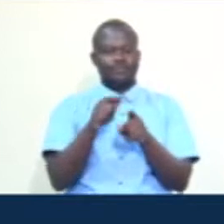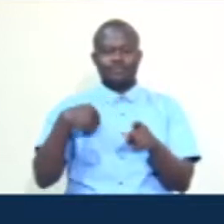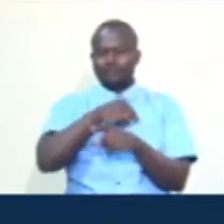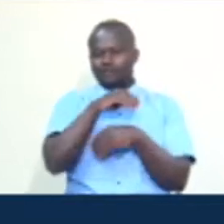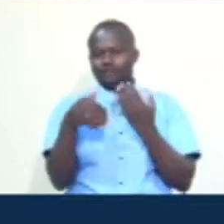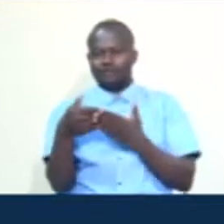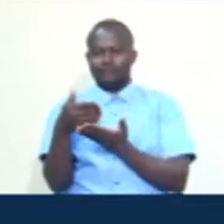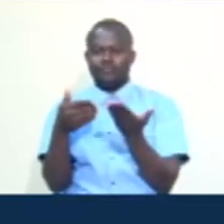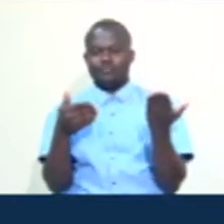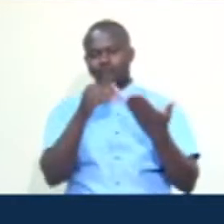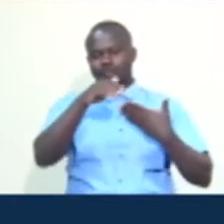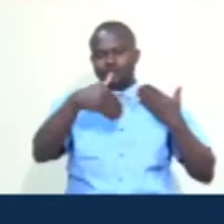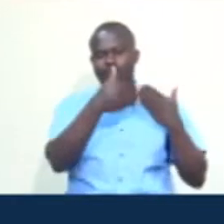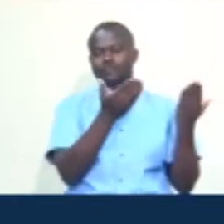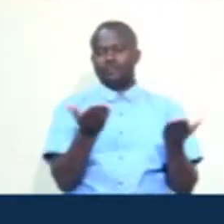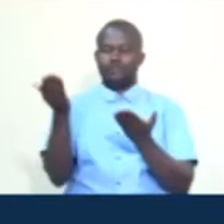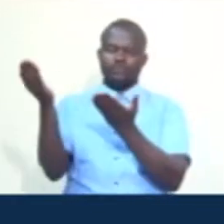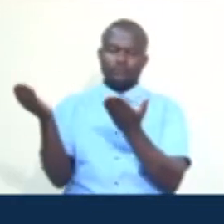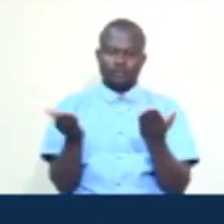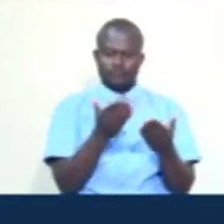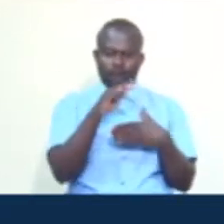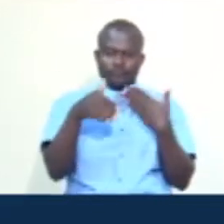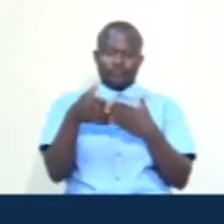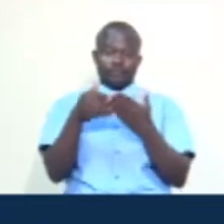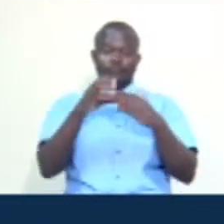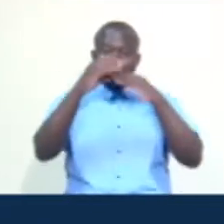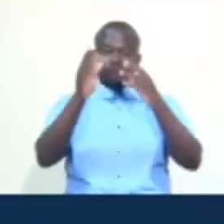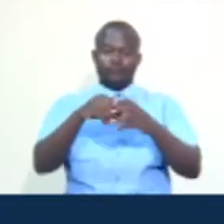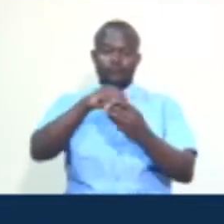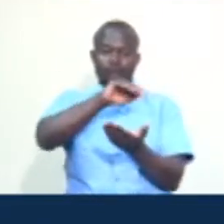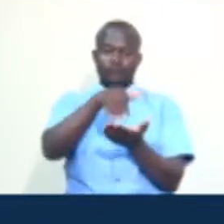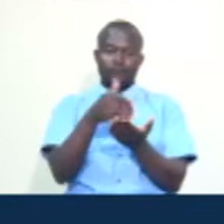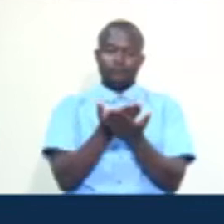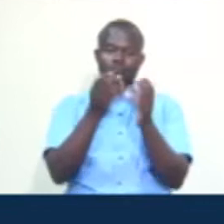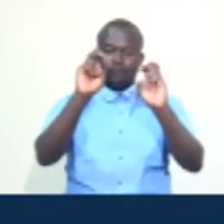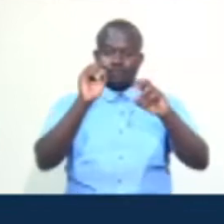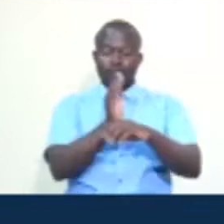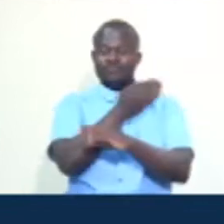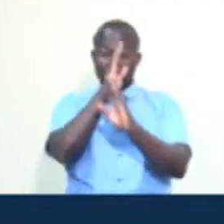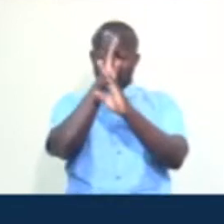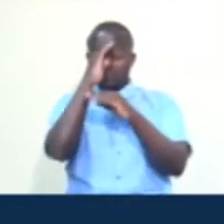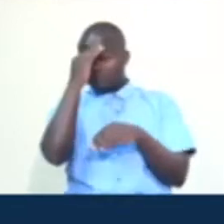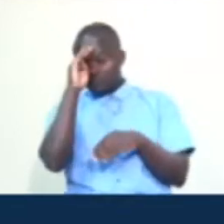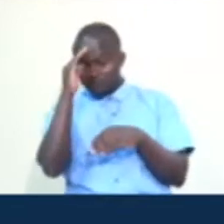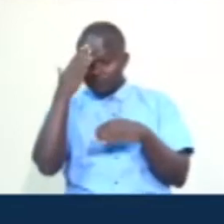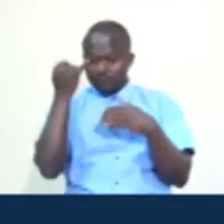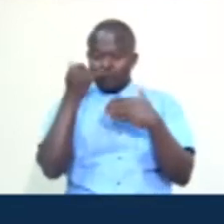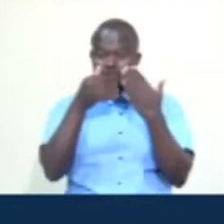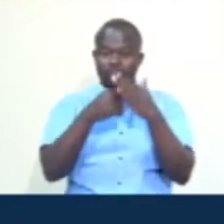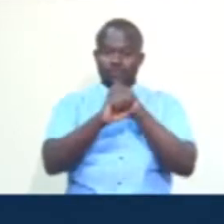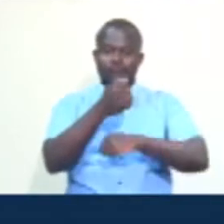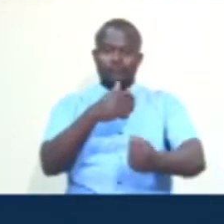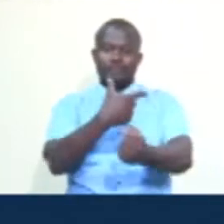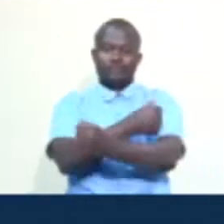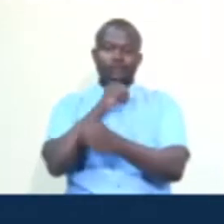irarimbanyije yo kwakira abanyeshuri cyakora abayobozi b'ibi bigo basaba ko bakurwa mu rujijo mu kumenya niba igikorwa cy'ikingira